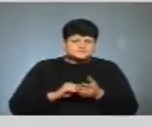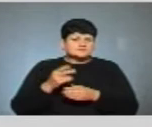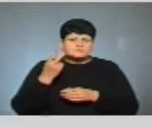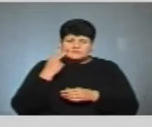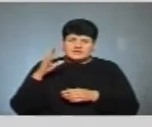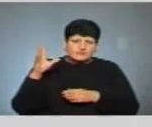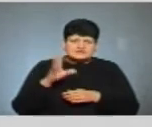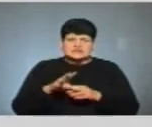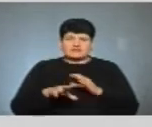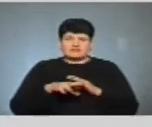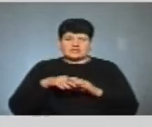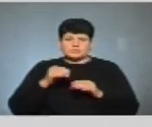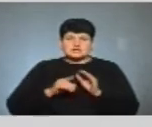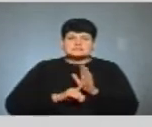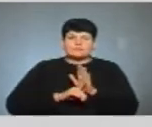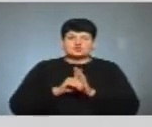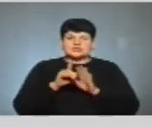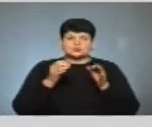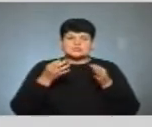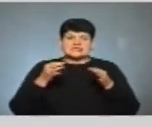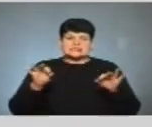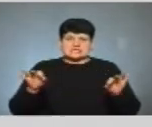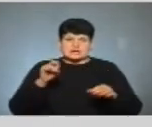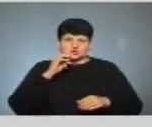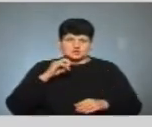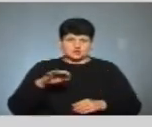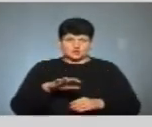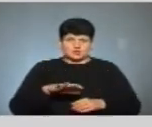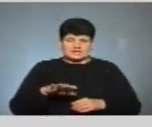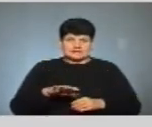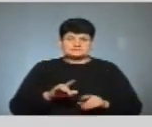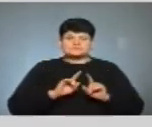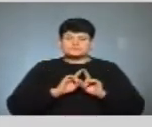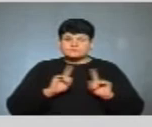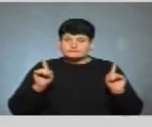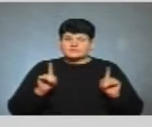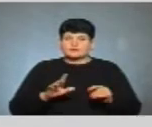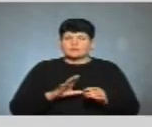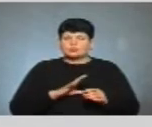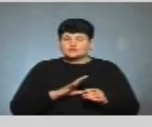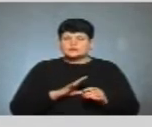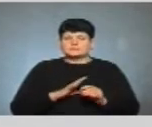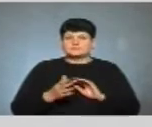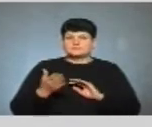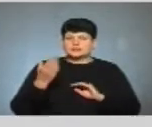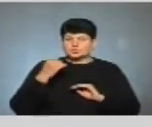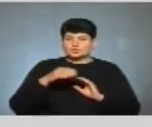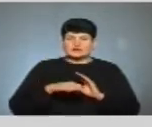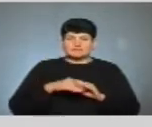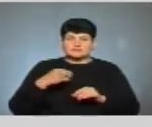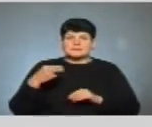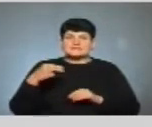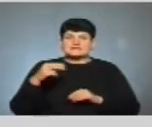усіх виборах з початку незалежності України. Винятком було минулі вибори